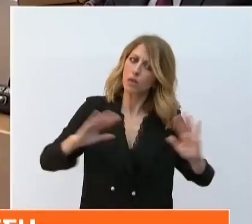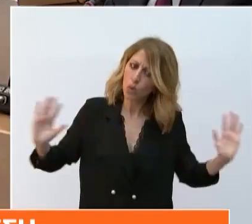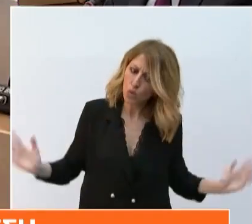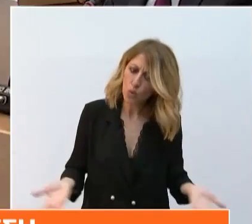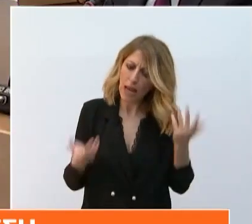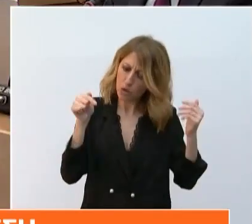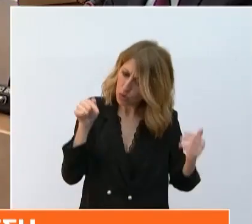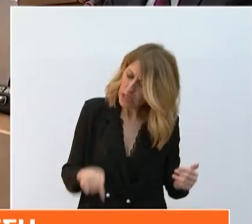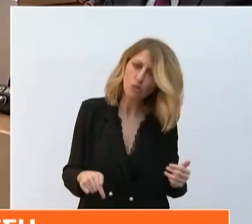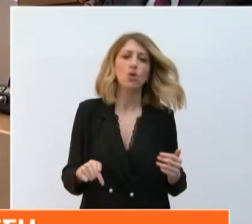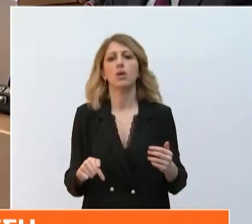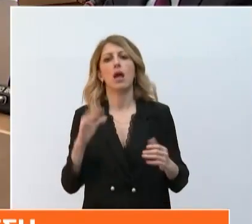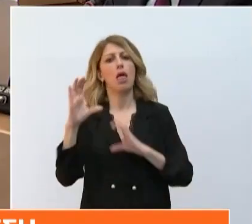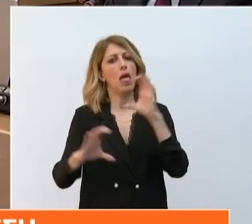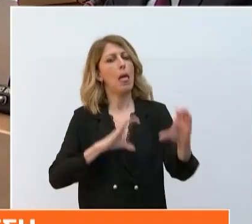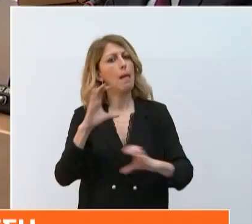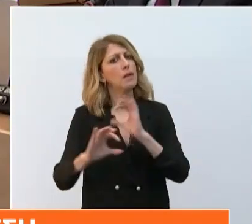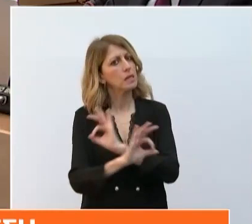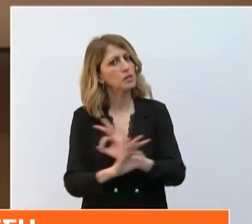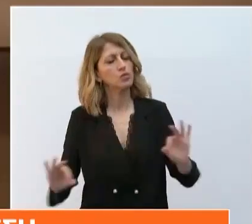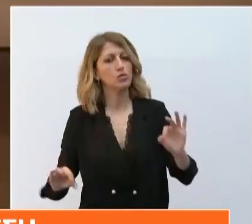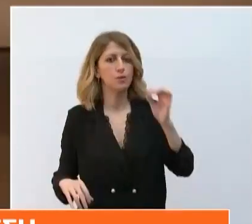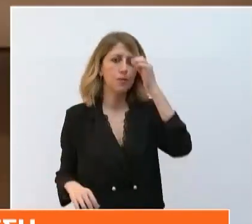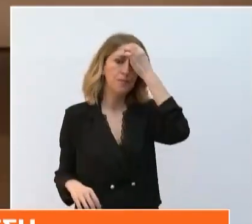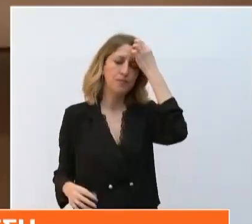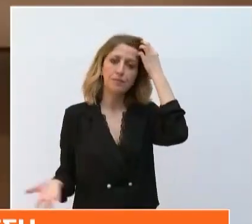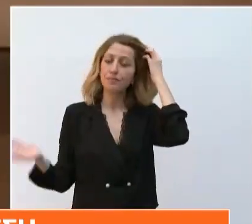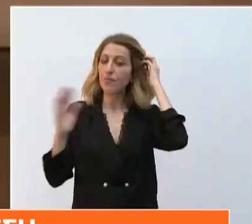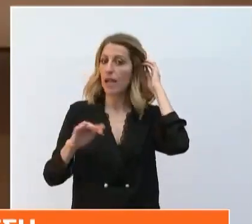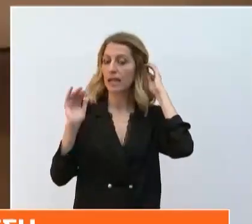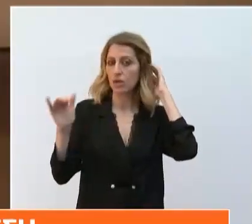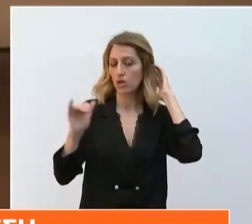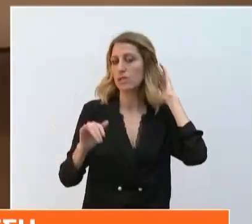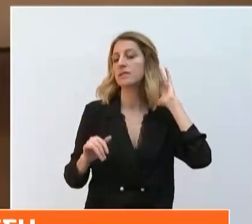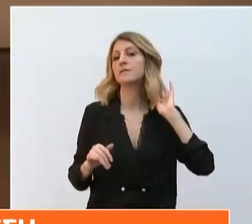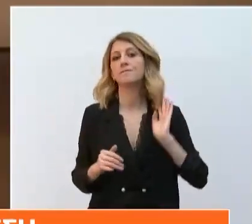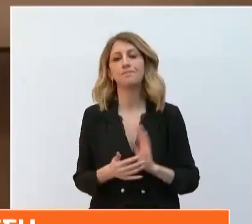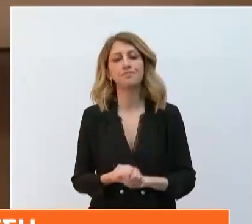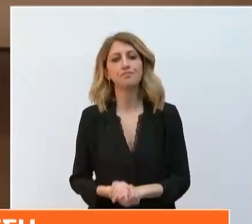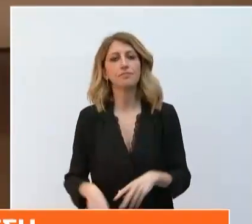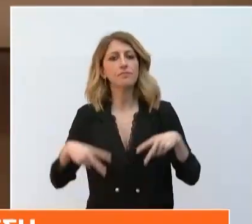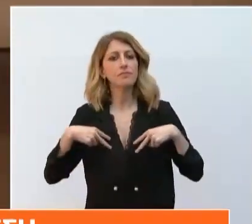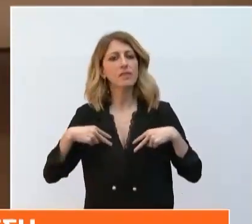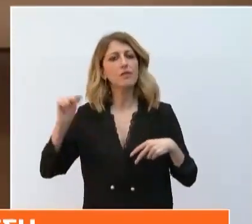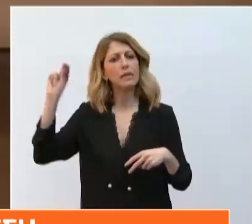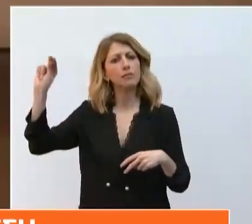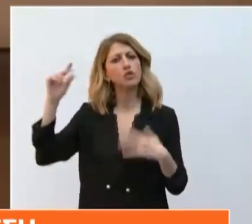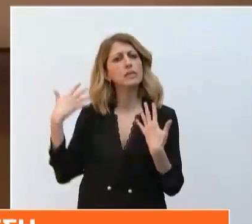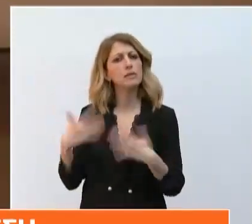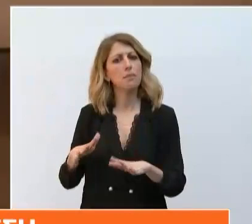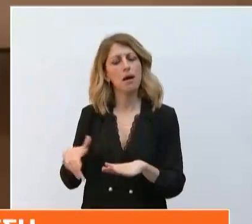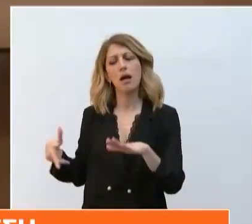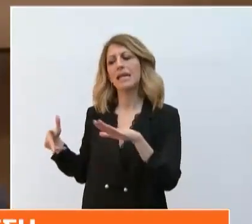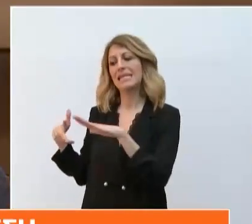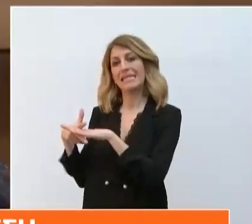Το Βήμα. Κύριε Πρόεδρε, η κυβέρνηση έχει υποσχεθεί ότι τόσο μέσω από το Ταμείο Ανάκαμψης όσο και μέσα από το